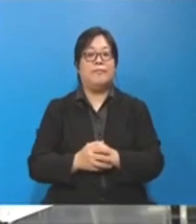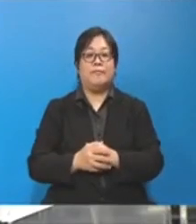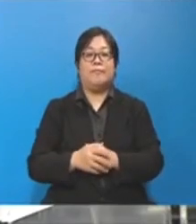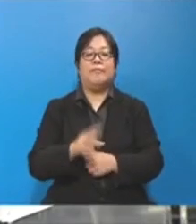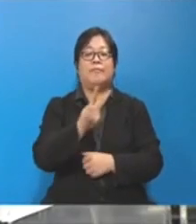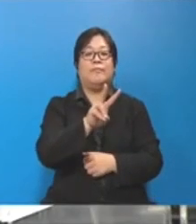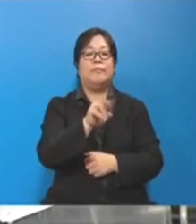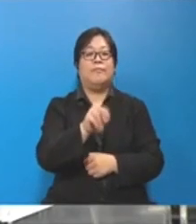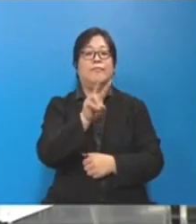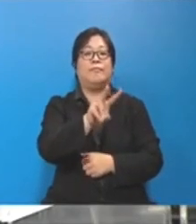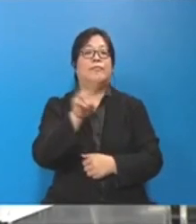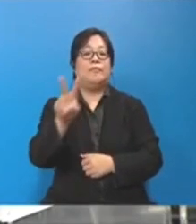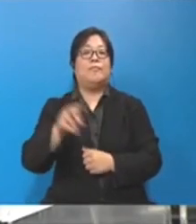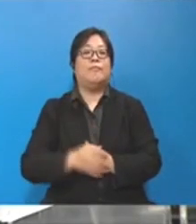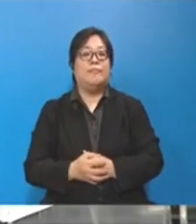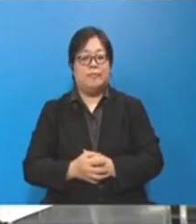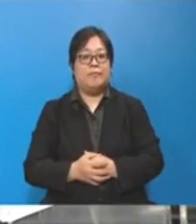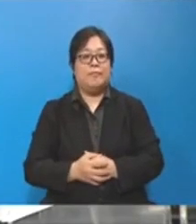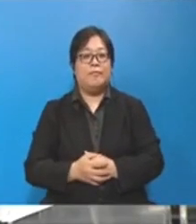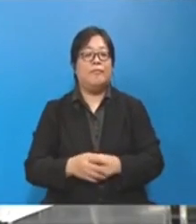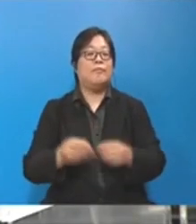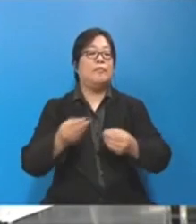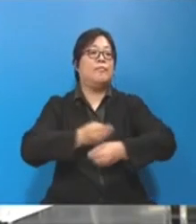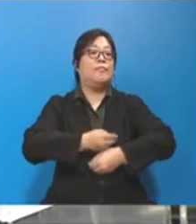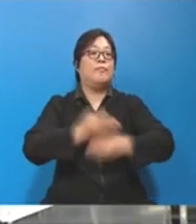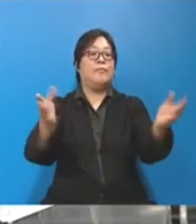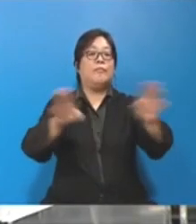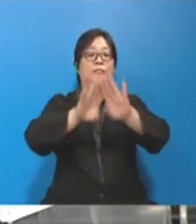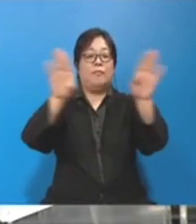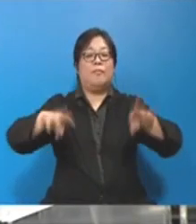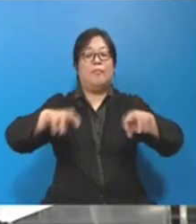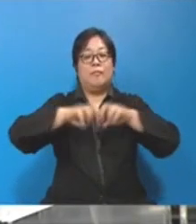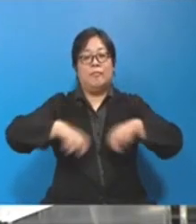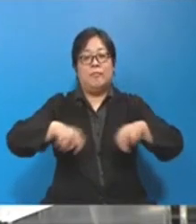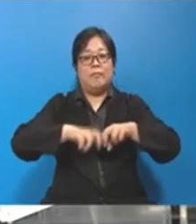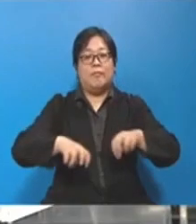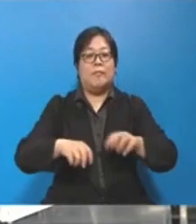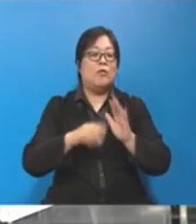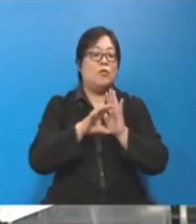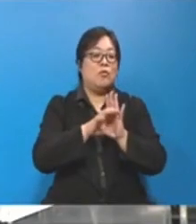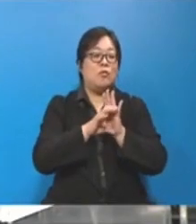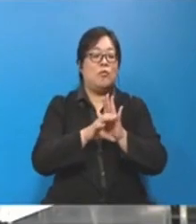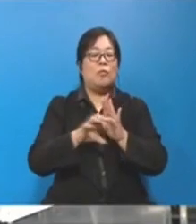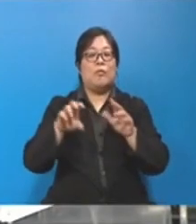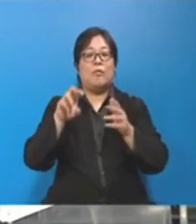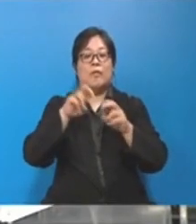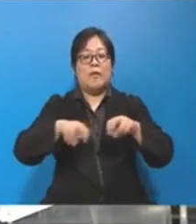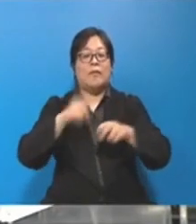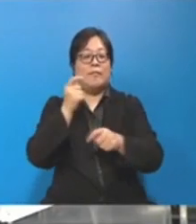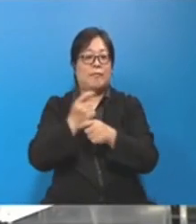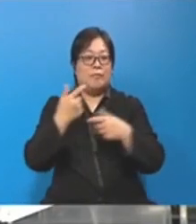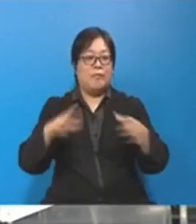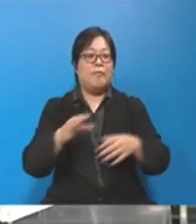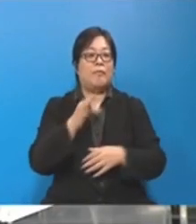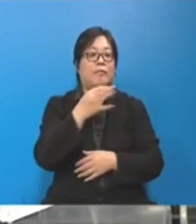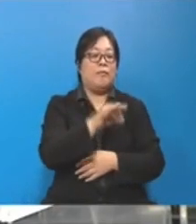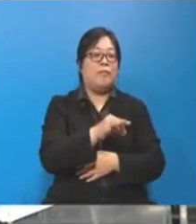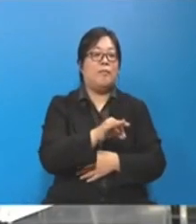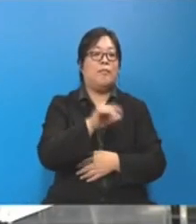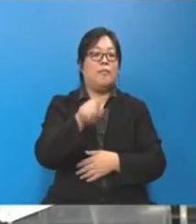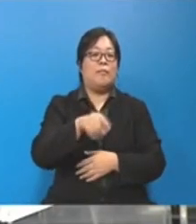dop 2022 mengedarkan Borang kaji selidik kepada sampel kajian yang ditetapkan yaitu